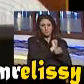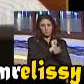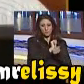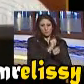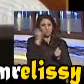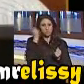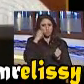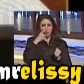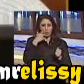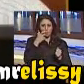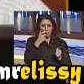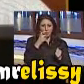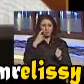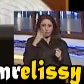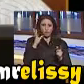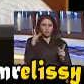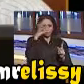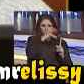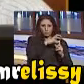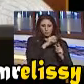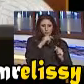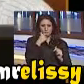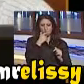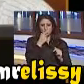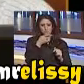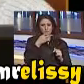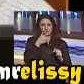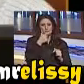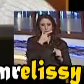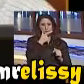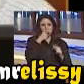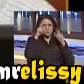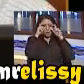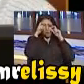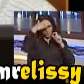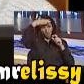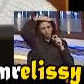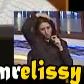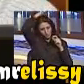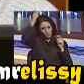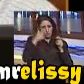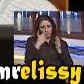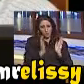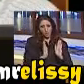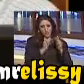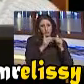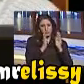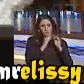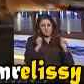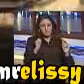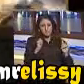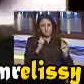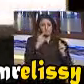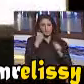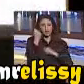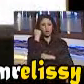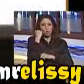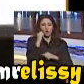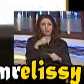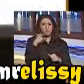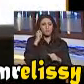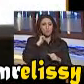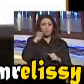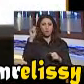بالسطو المسلح على الدكتور عبد المنعم أبو الفتوح رئيس حزب مصر القوية بالسجن المؤبد.